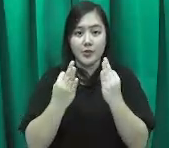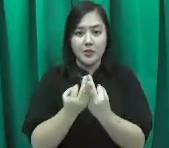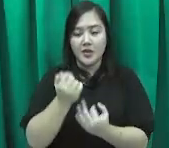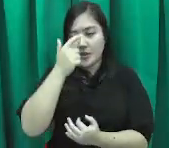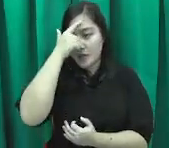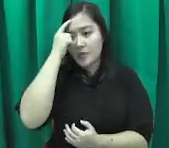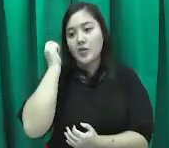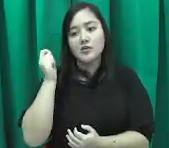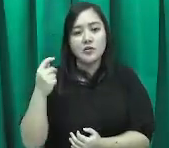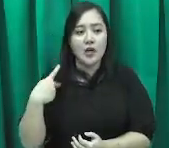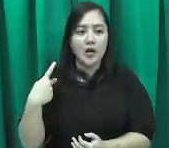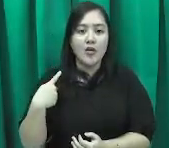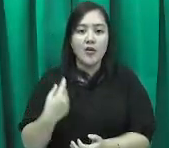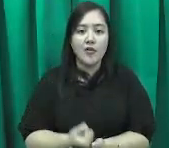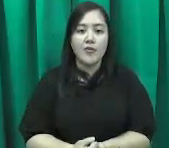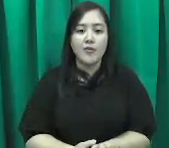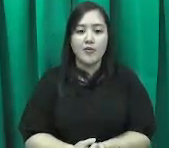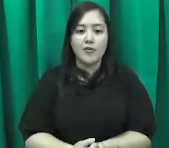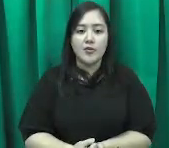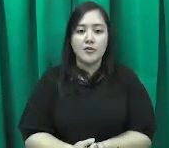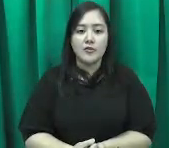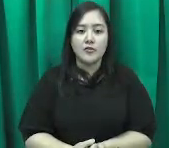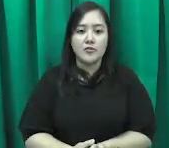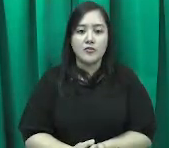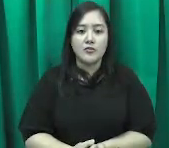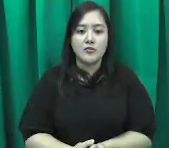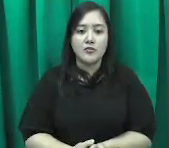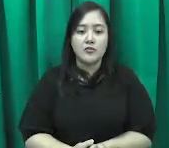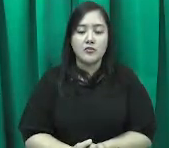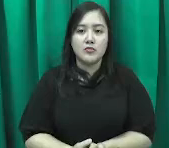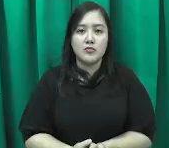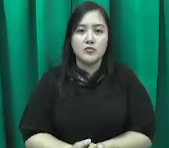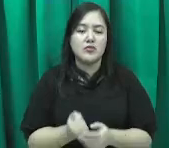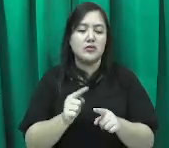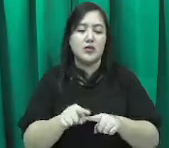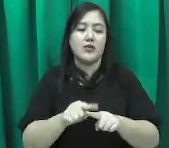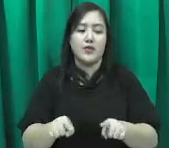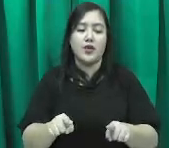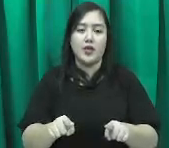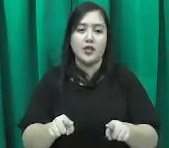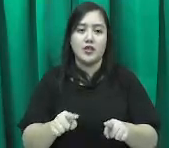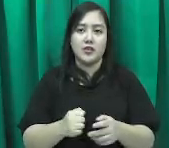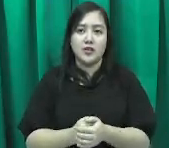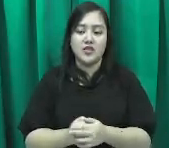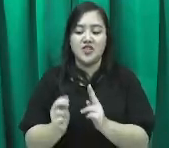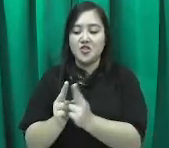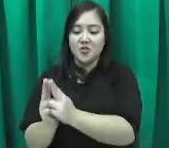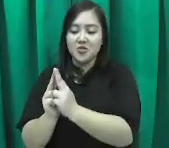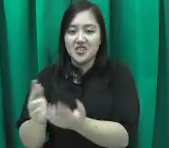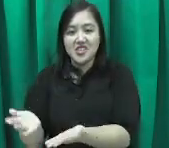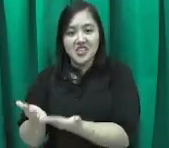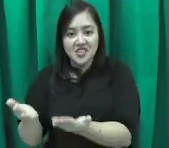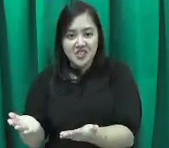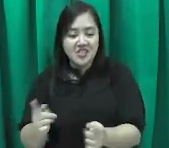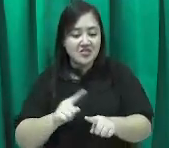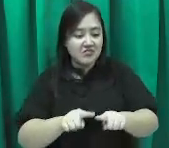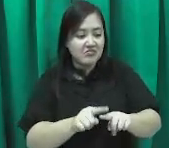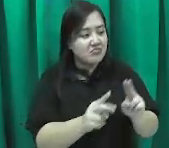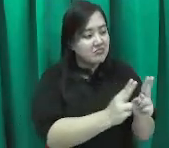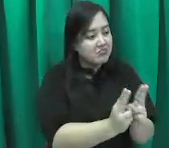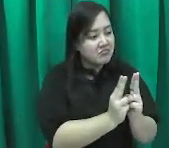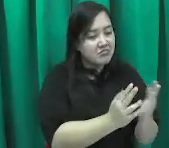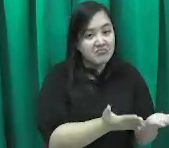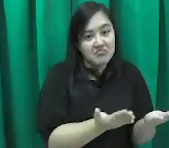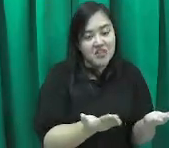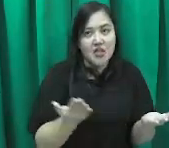kinakampi-kampihan nila, talagang nagkakaroon ng division. Yes, sir. Katulad sa atin, kung ang mga anak natin nagkakampihan, kampi sa nanay, kampi